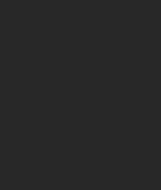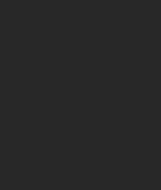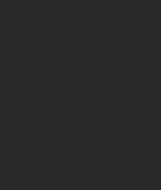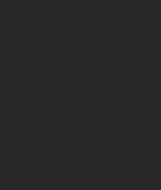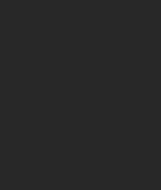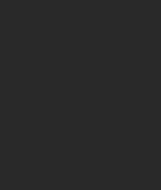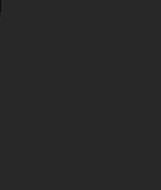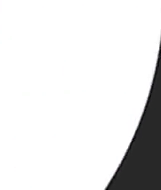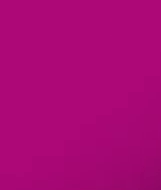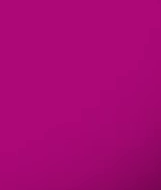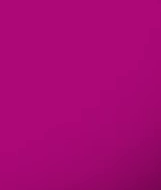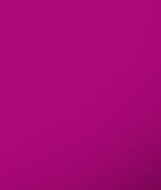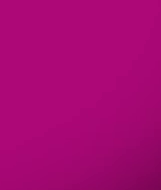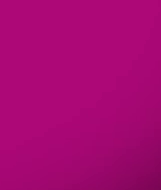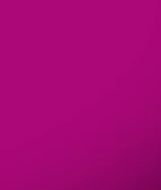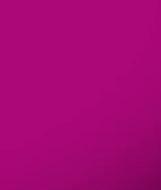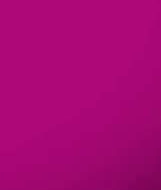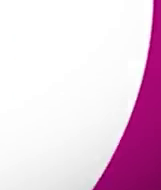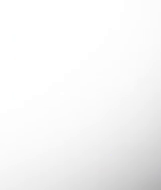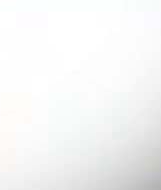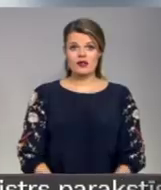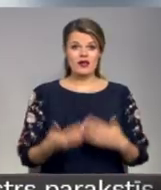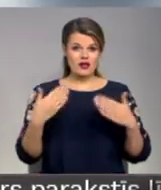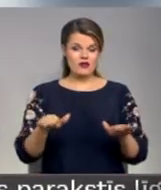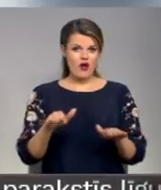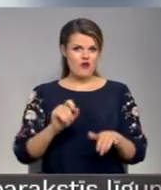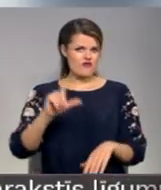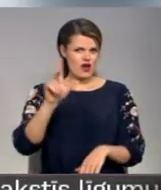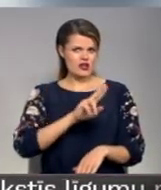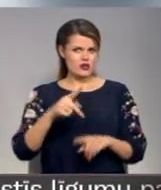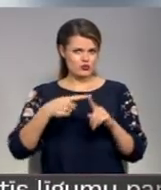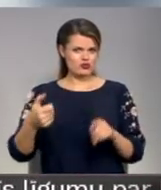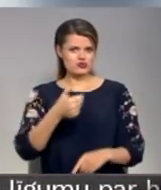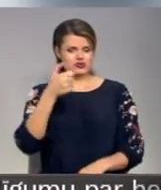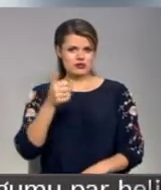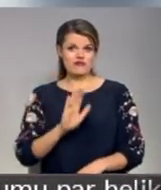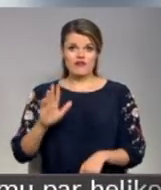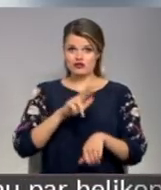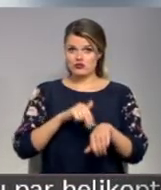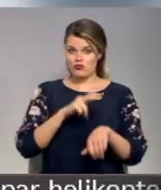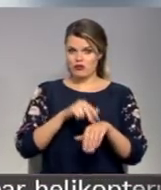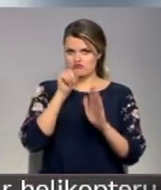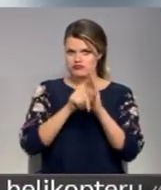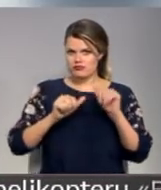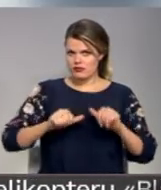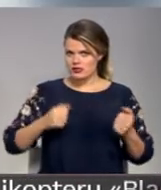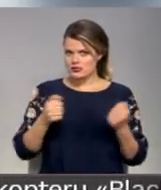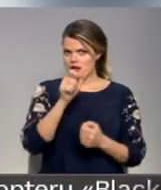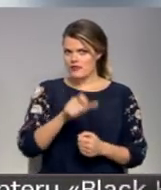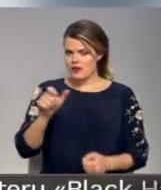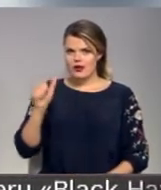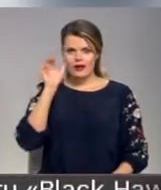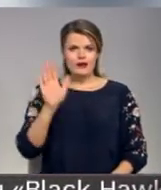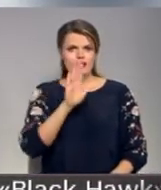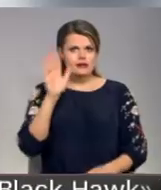Re, viss ēters ir te! Jau vairāk nekā pusgadu valsts policijas patruļdienas darbinieki savā ikdienas